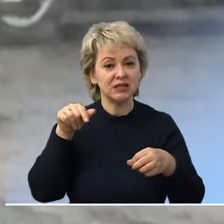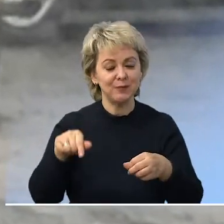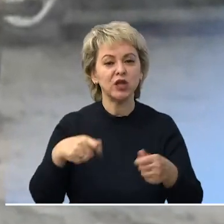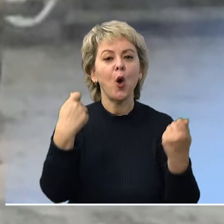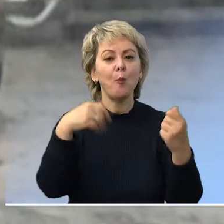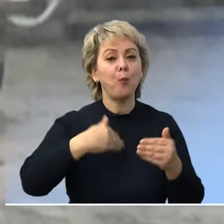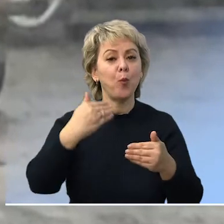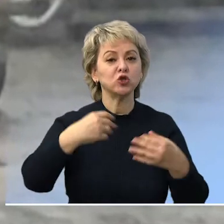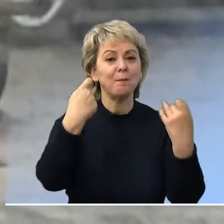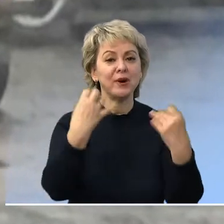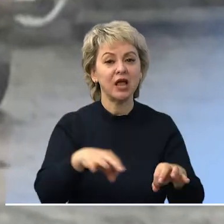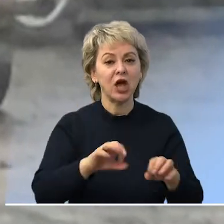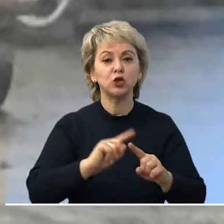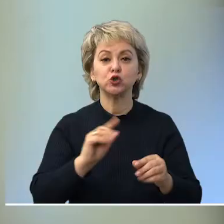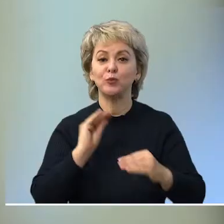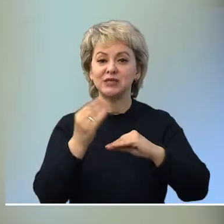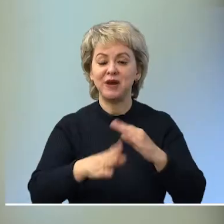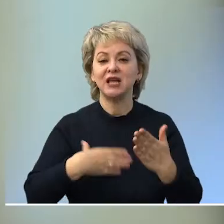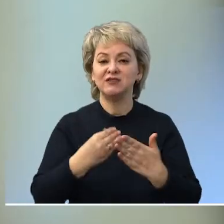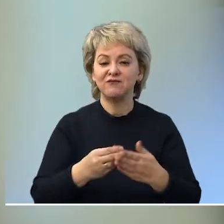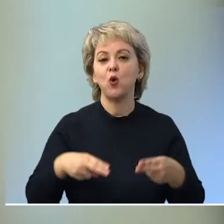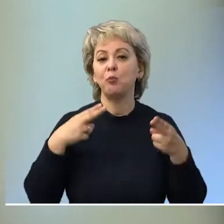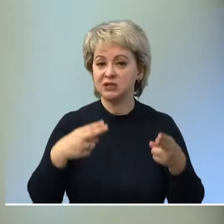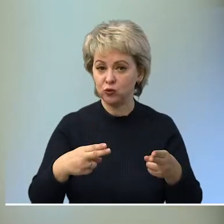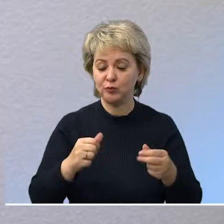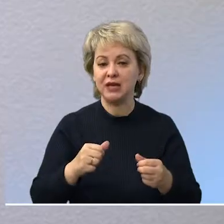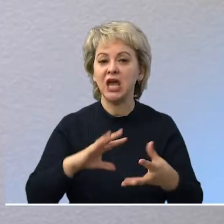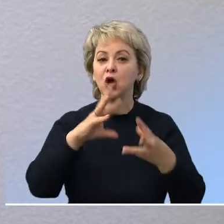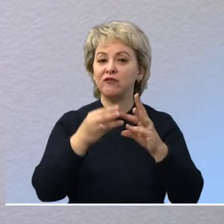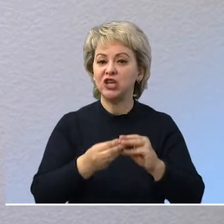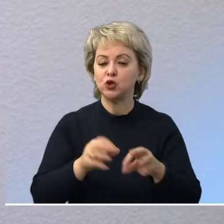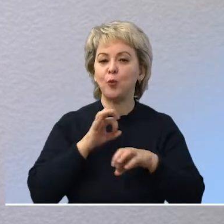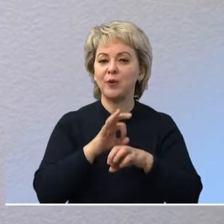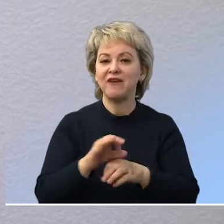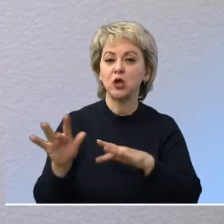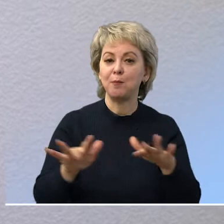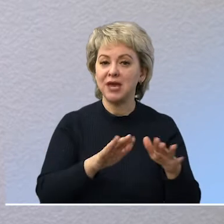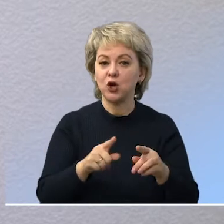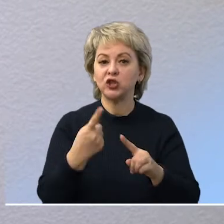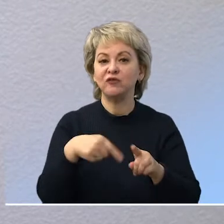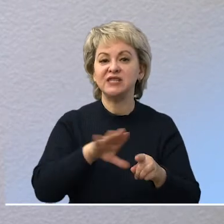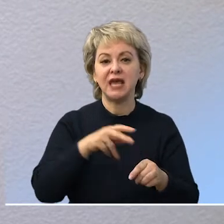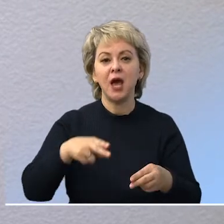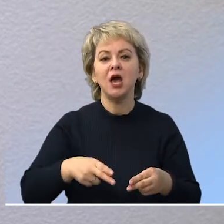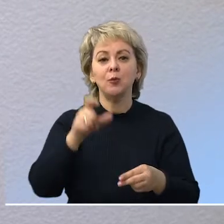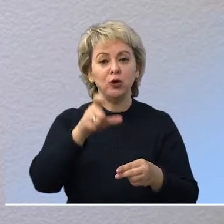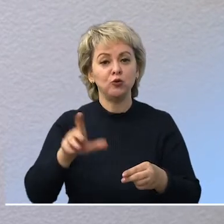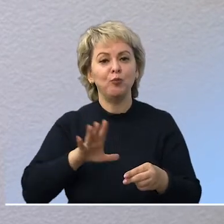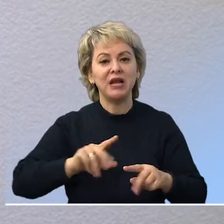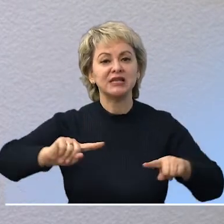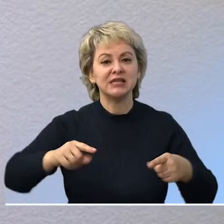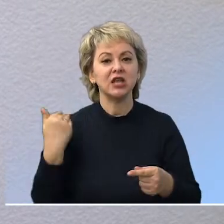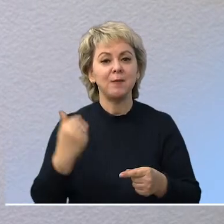транспортное средство они позже продали, чтобы скрыть следы преступления. В результате проведенных мероприятий все фигуранты были